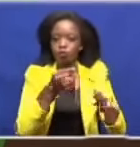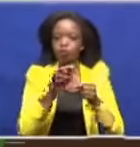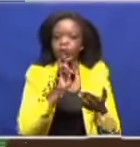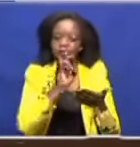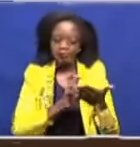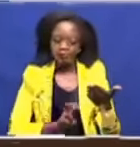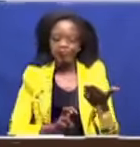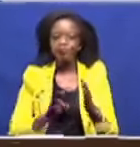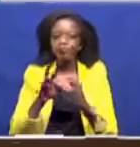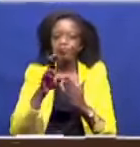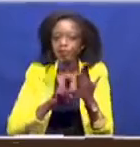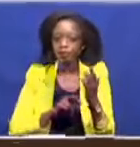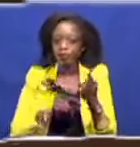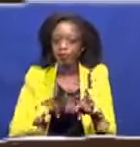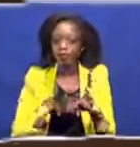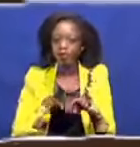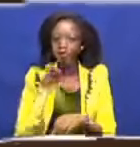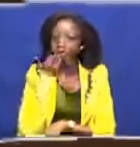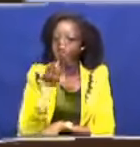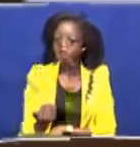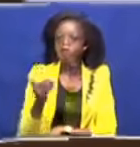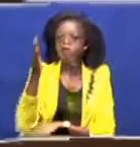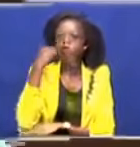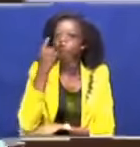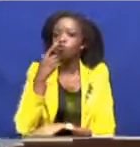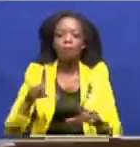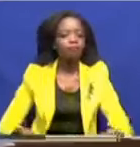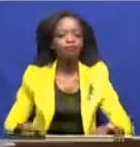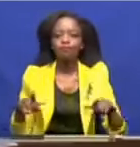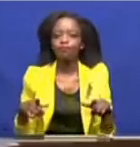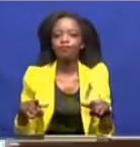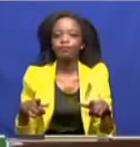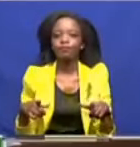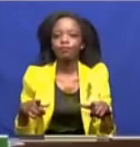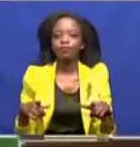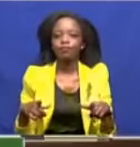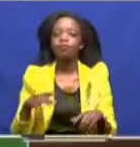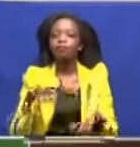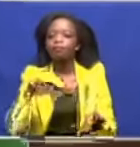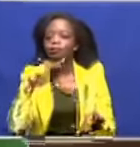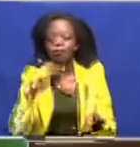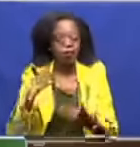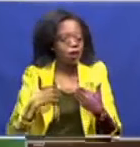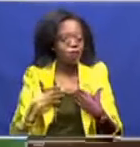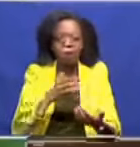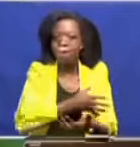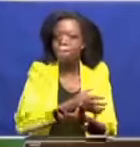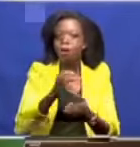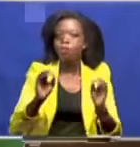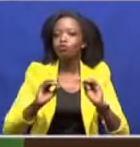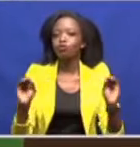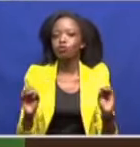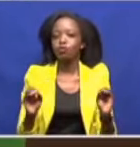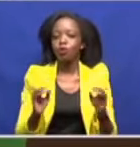katika hii injili, ni mwana wa Mungu aliye hai, ambaye hata kifo hakina nguvu